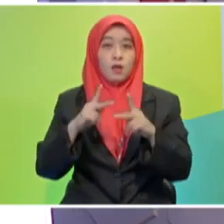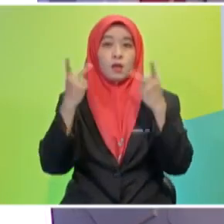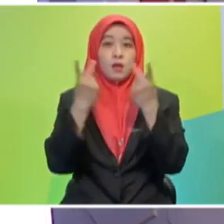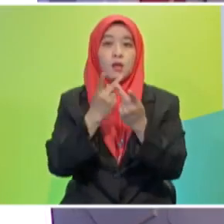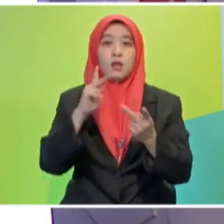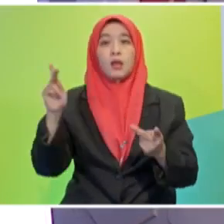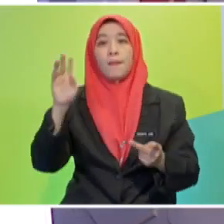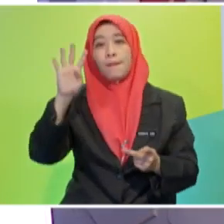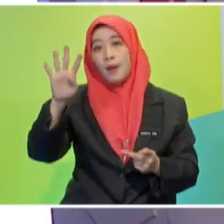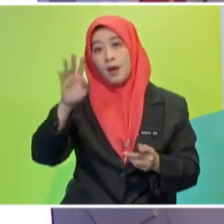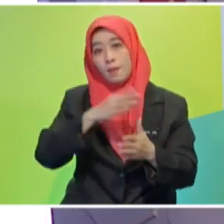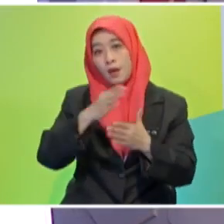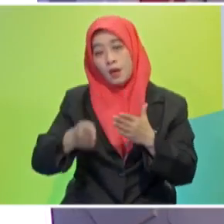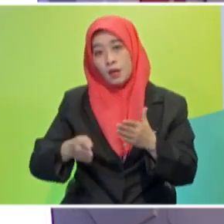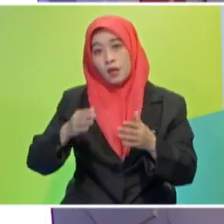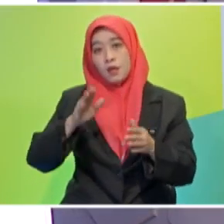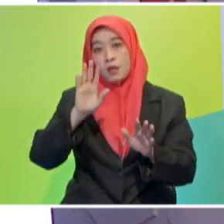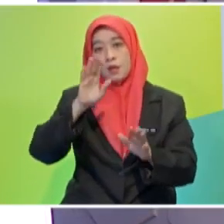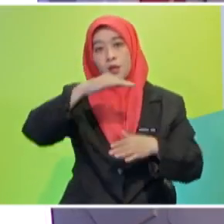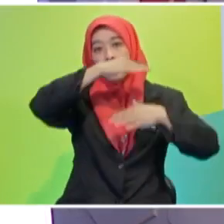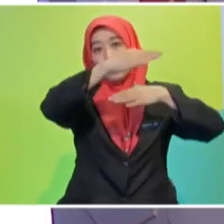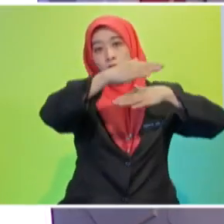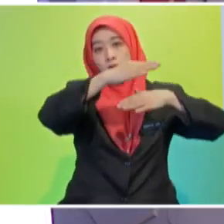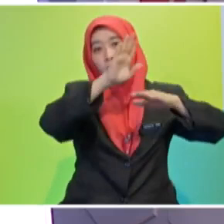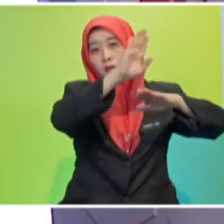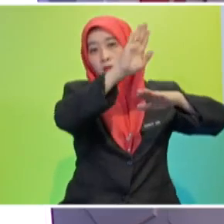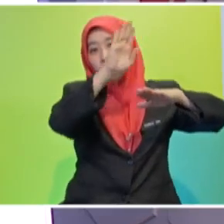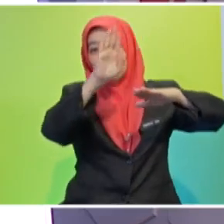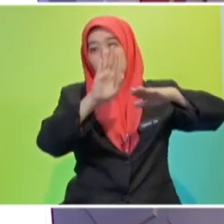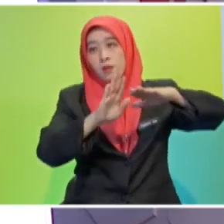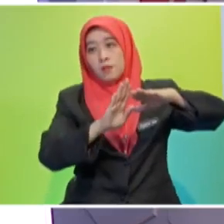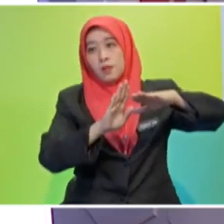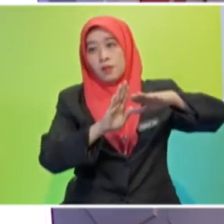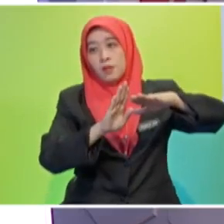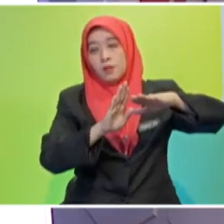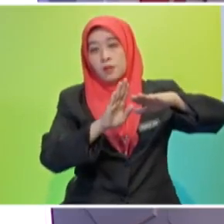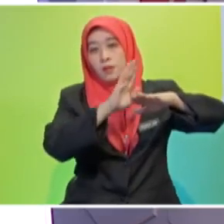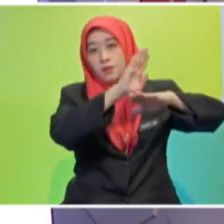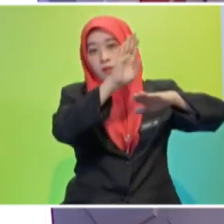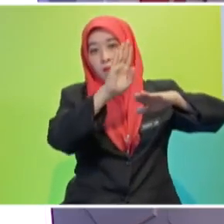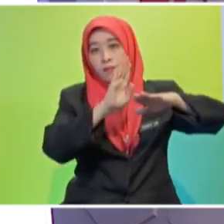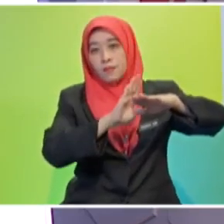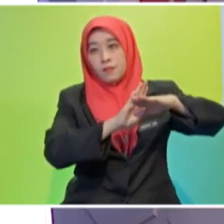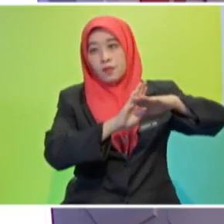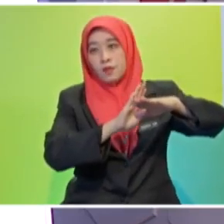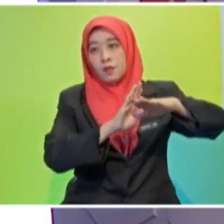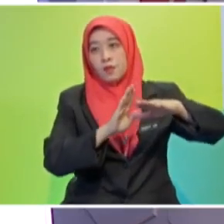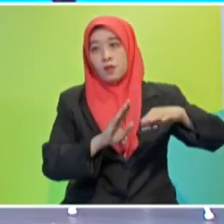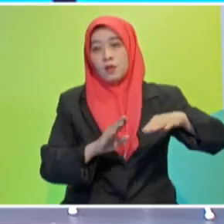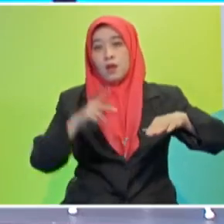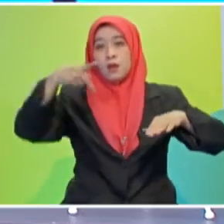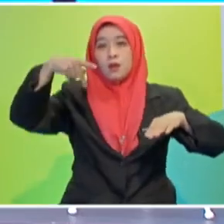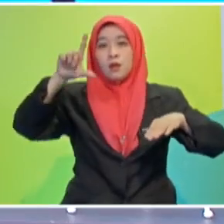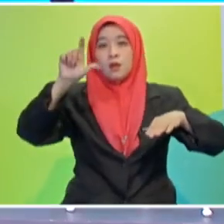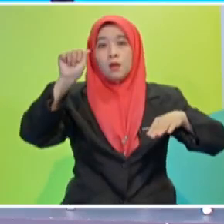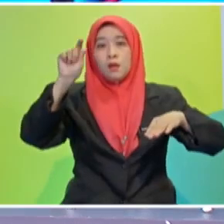4 daripada bahagian atas, Aiman tampal di atas papan tu. Okey, jadi kita pilih yang pertama apa Aiman? Plug 3 pin. Plug